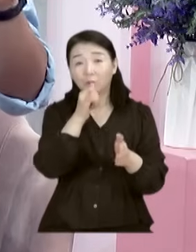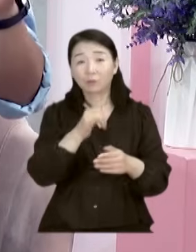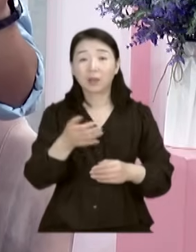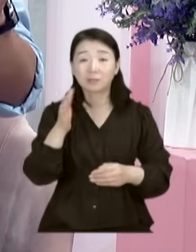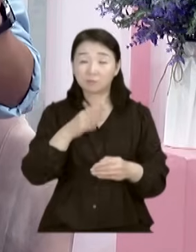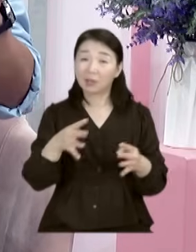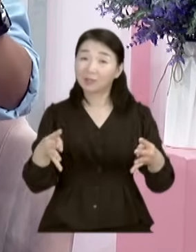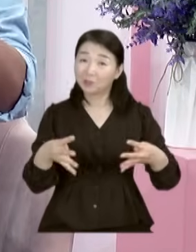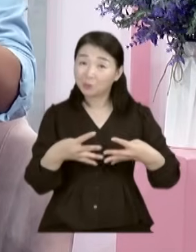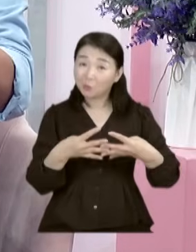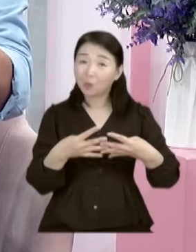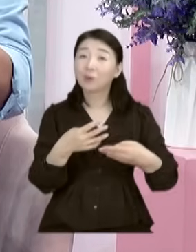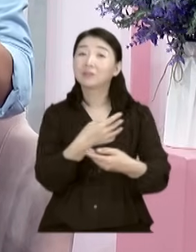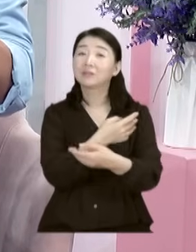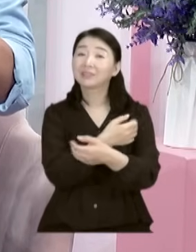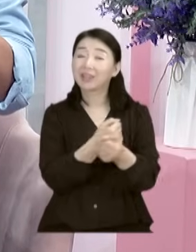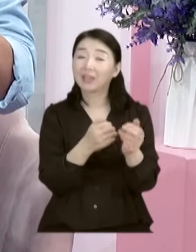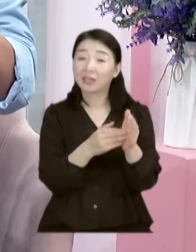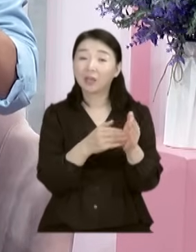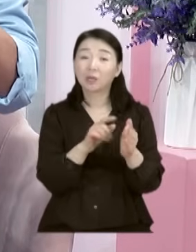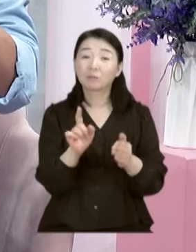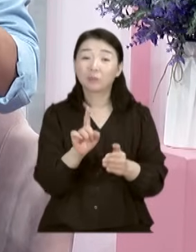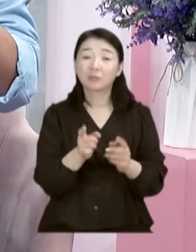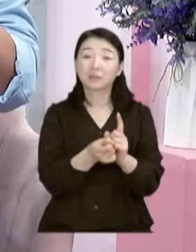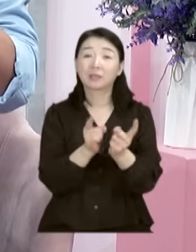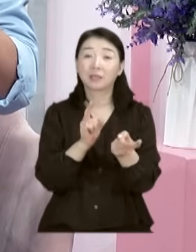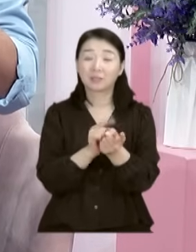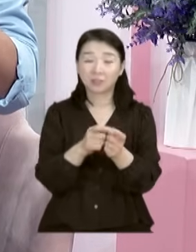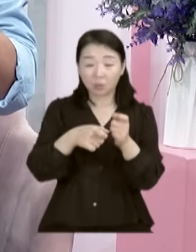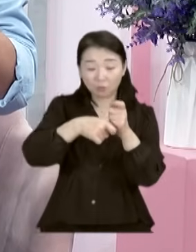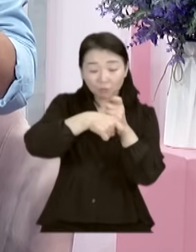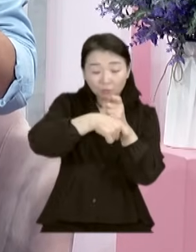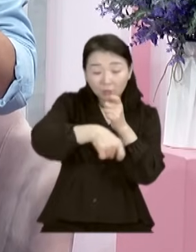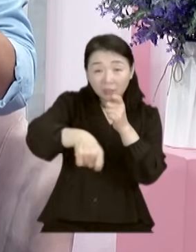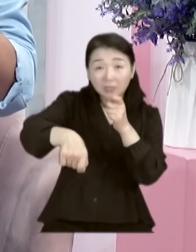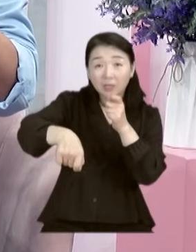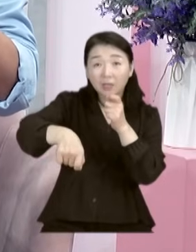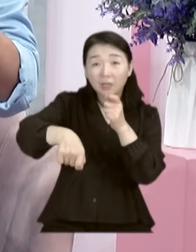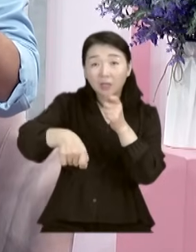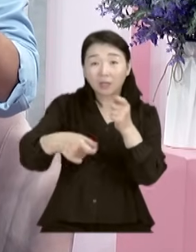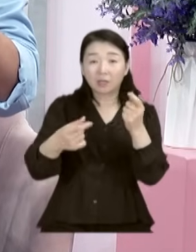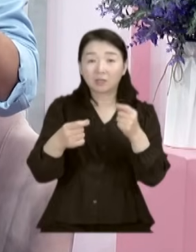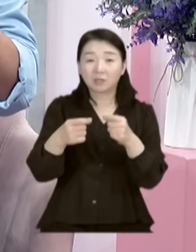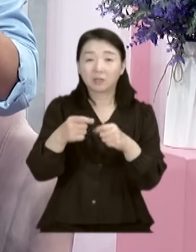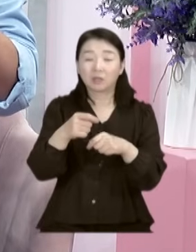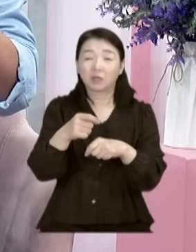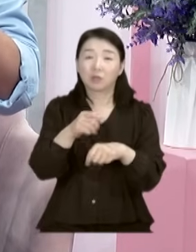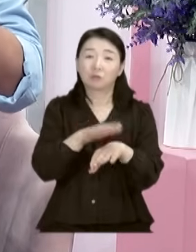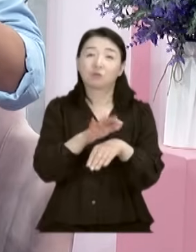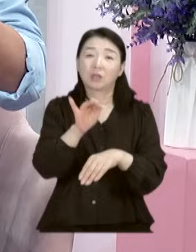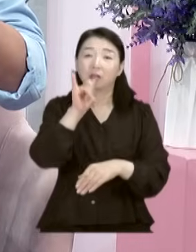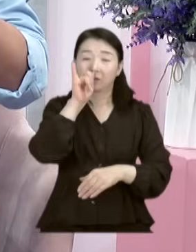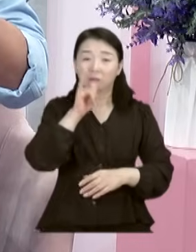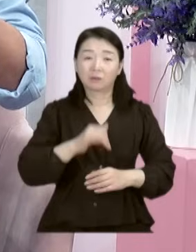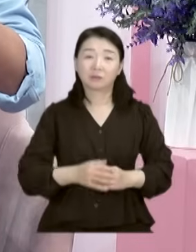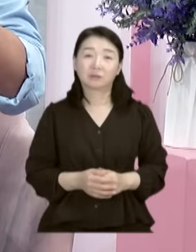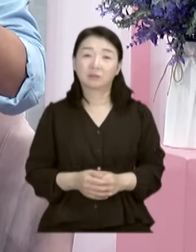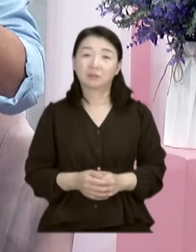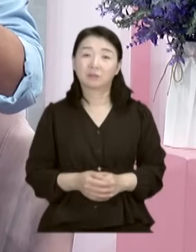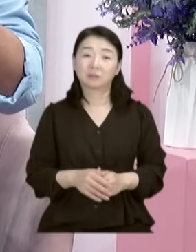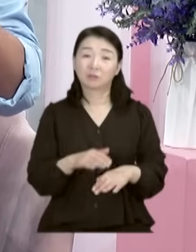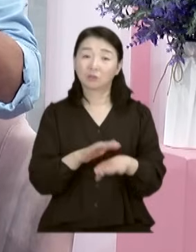근데 대신 저희가 조건을 좀 달았어요 대신 우리가 프랜차이즈 가맹비라는게 있어요